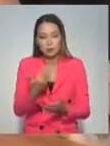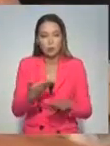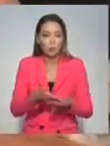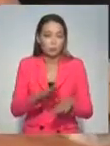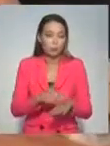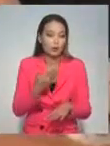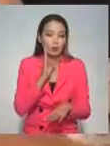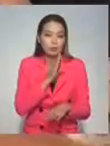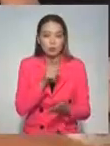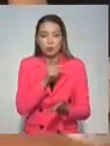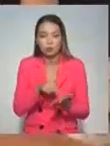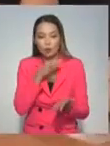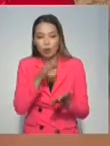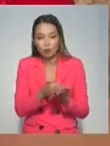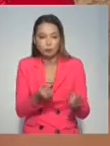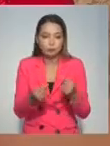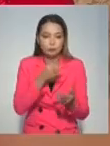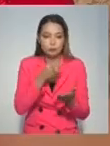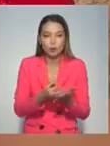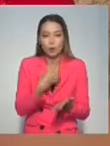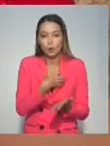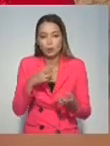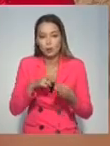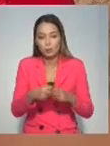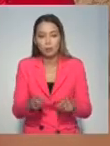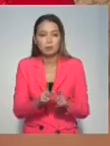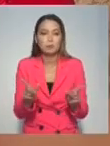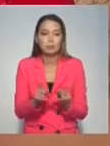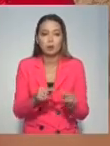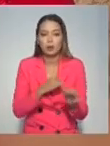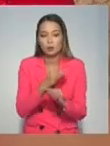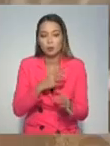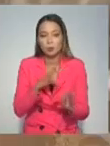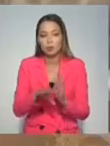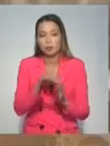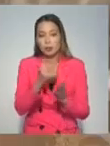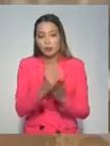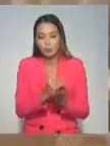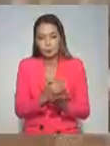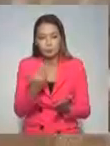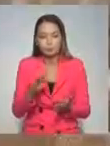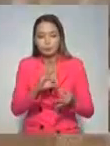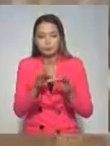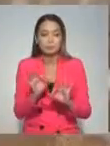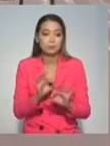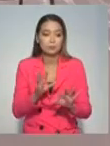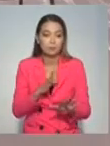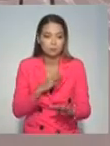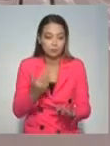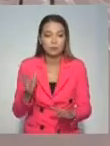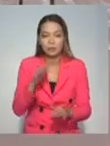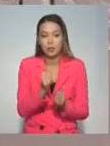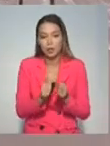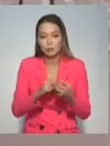орталығындағылардың сұрақтарына жан-жақты жауап беріп, өзекті проблемаларды бірге талқылады. Сайлауалды бағдарламасын жіліктеп айтты. Онда басымдық берілген